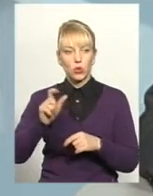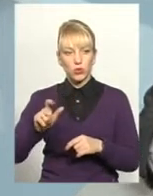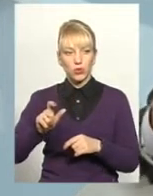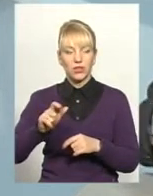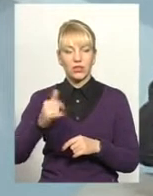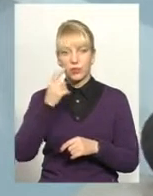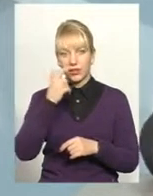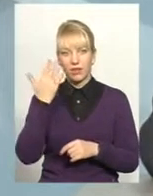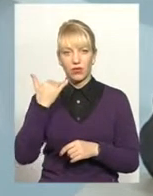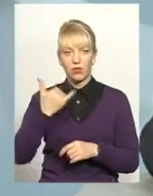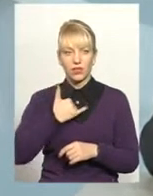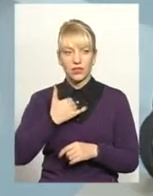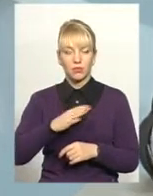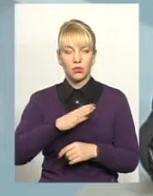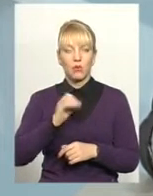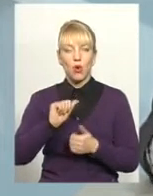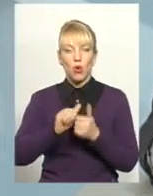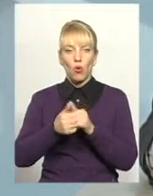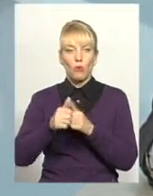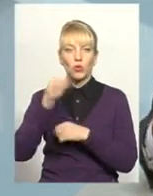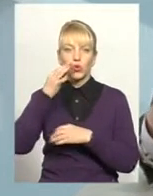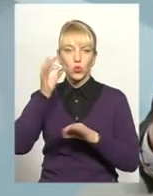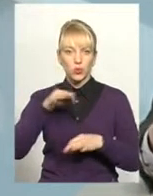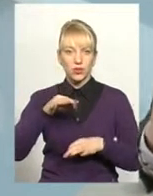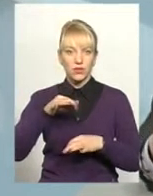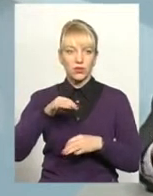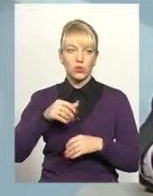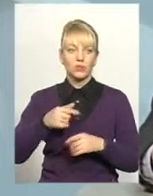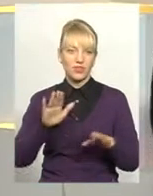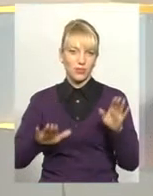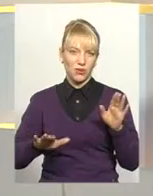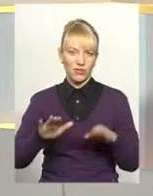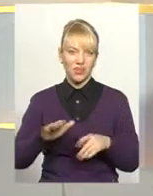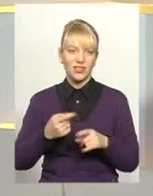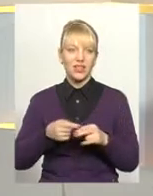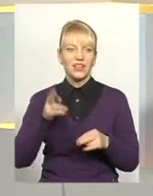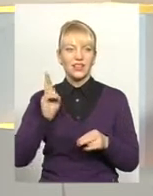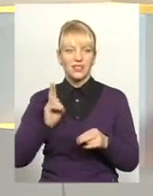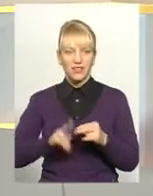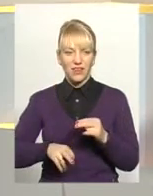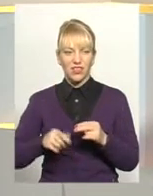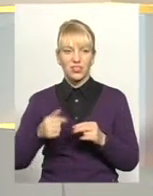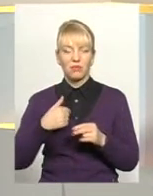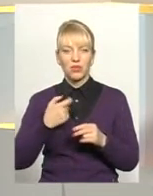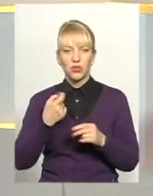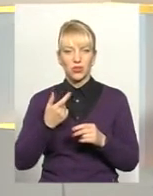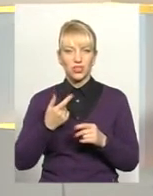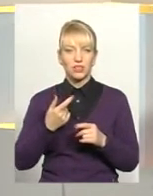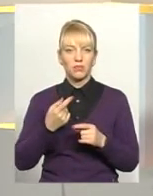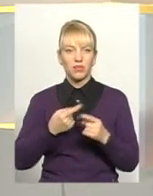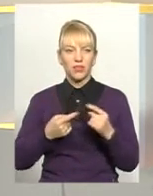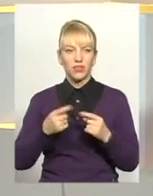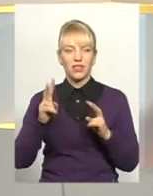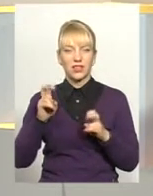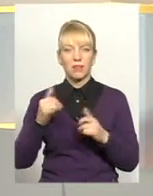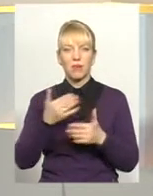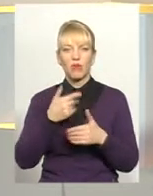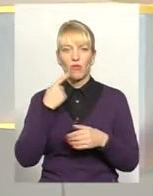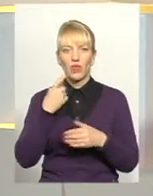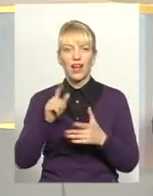була по обміну досвіду, просто подивитися, тому вона як еталонна. На завершення ми трохи відхилилися від теми, а ми сьогодні говорили